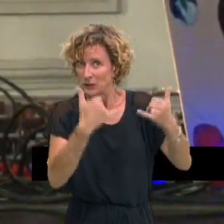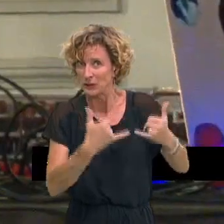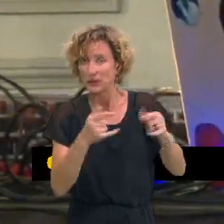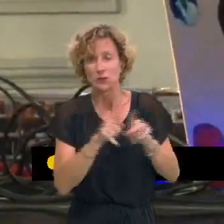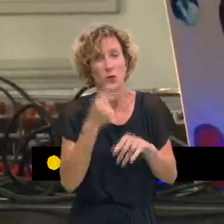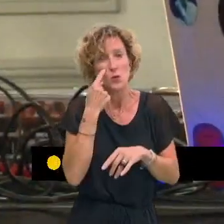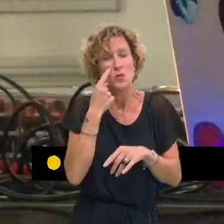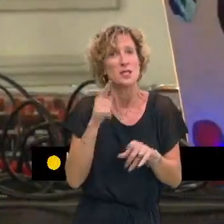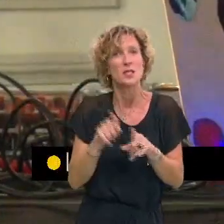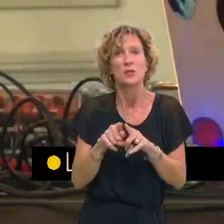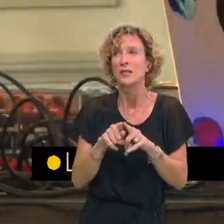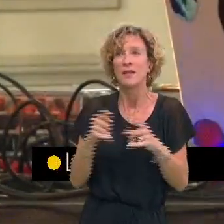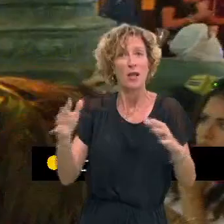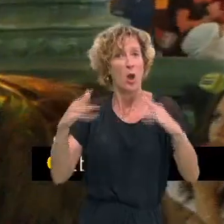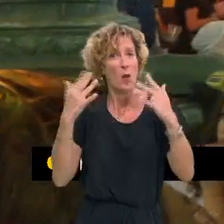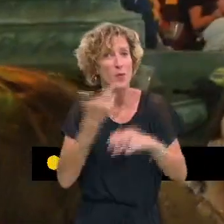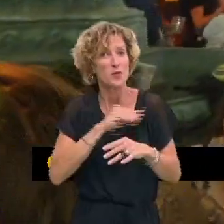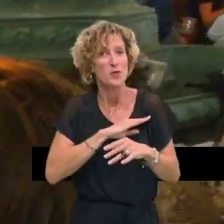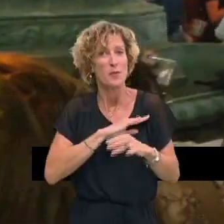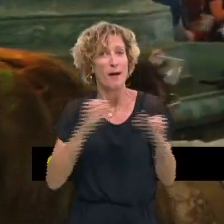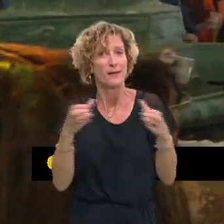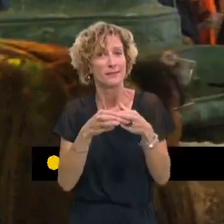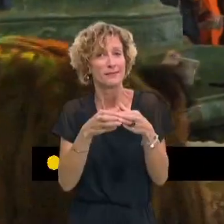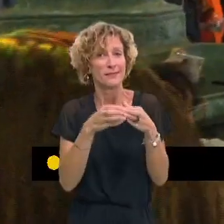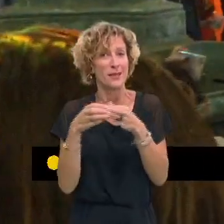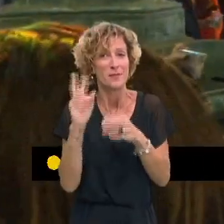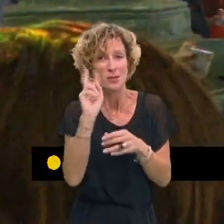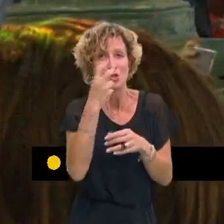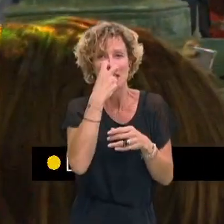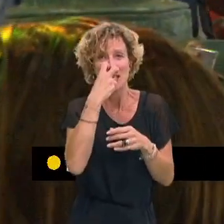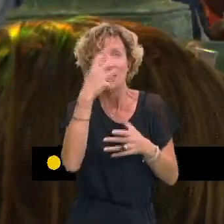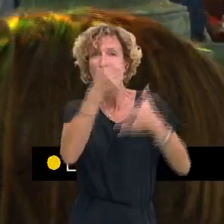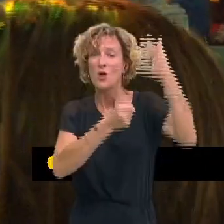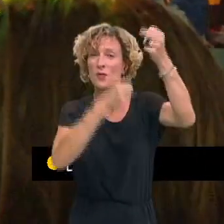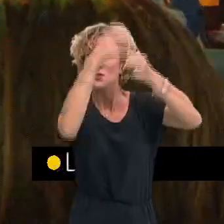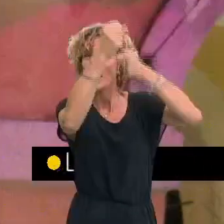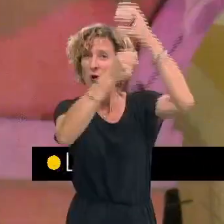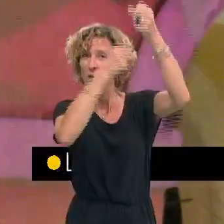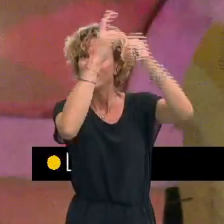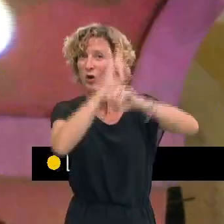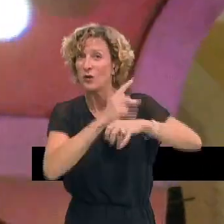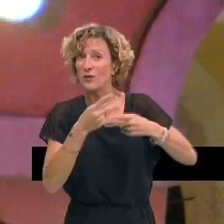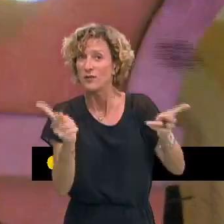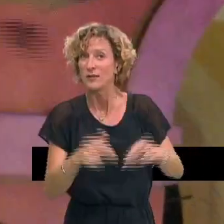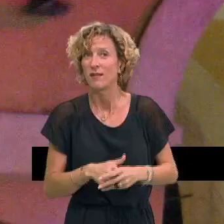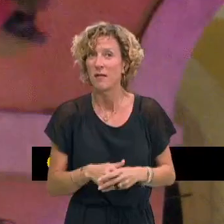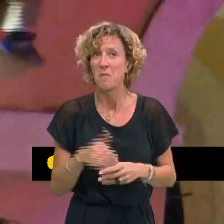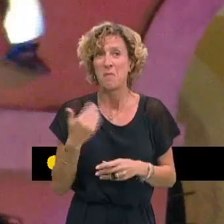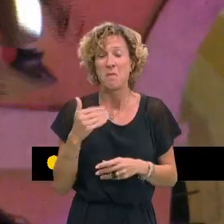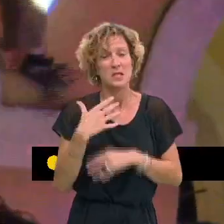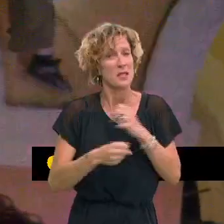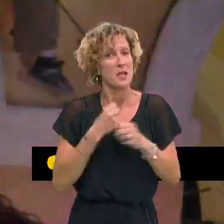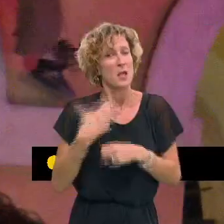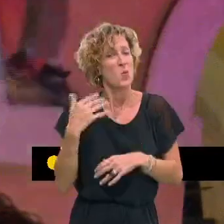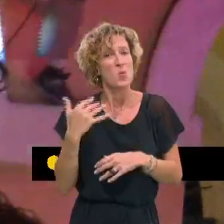ont ambiancé ce soir l'hôtel de ville en grimpant sur les colonnes de l'ancien hôtel de ville. Donc ouais, édition record, c'est